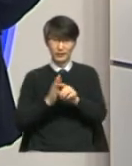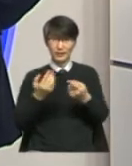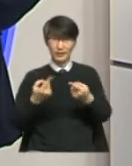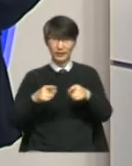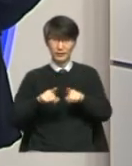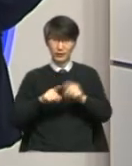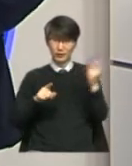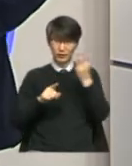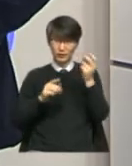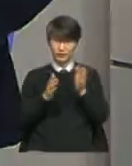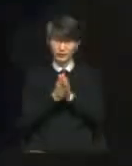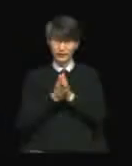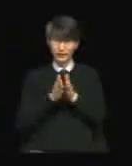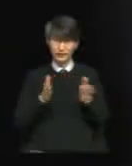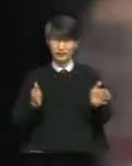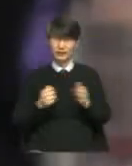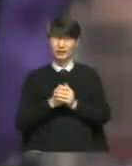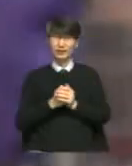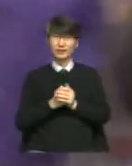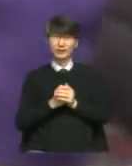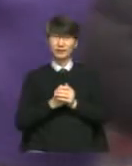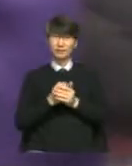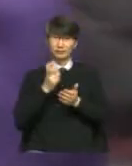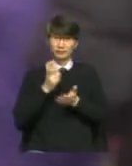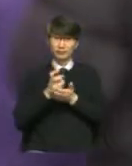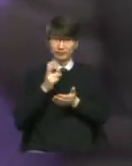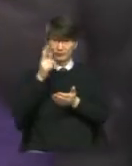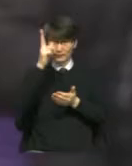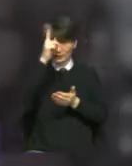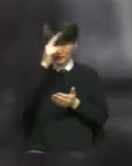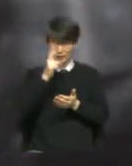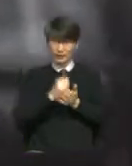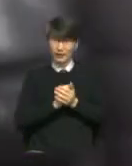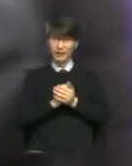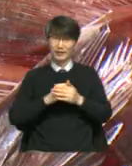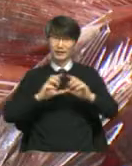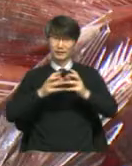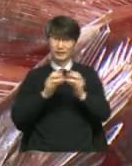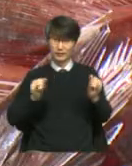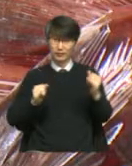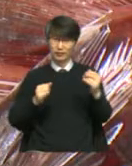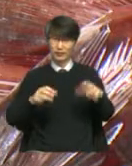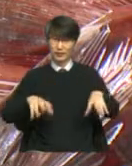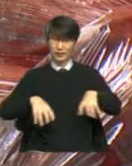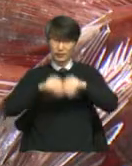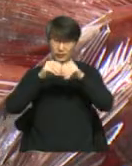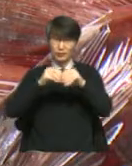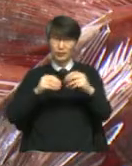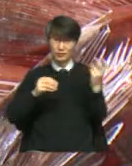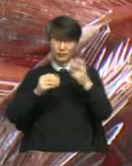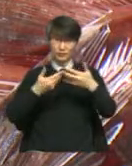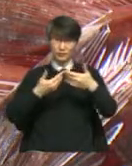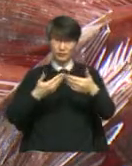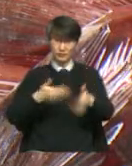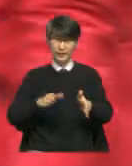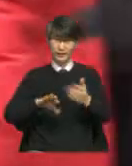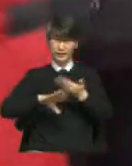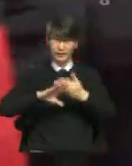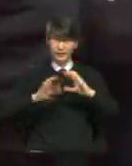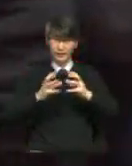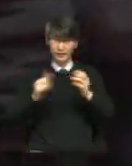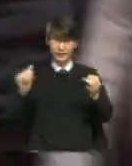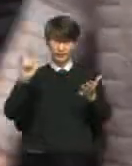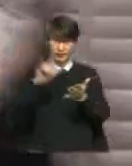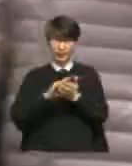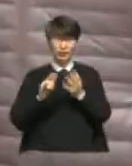합동 점검을 진행합니다. 사법경찰과 공무원, 시민 등으로 구성된 민관 합동 점검반은 외국인이